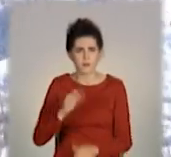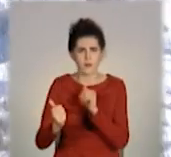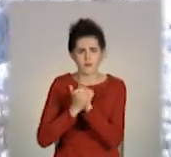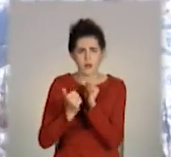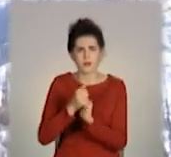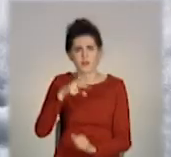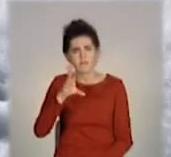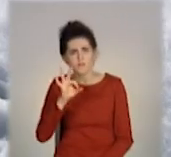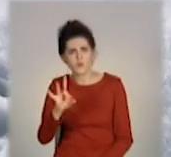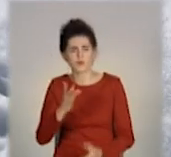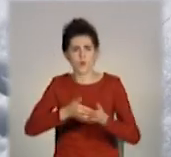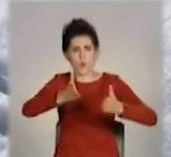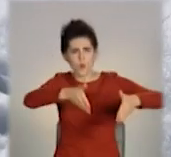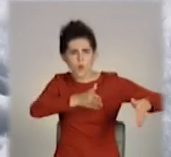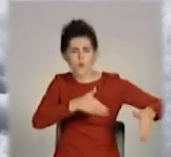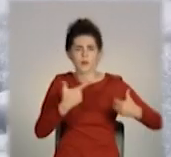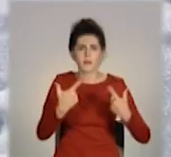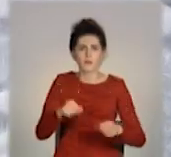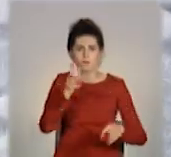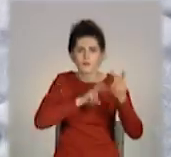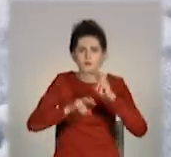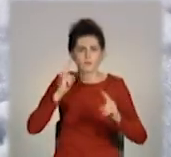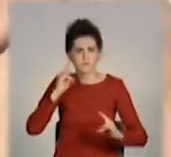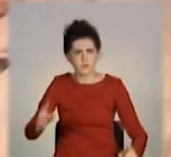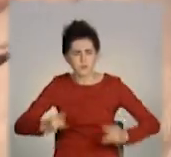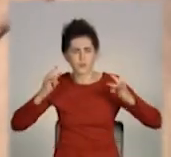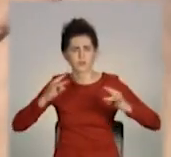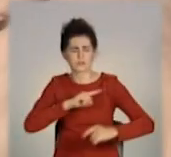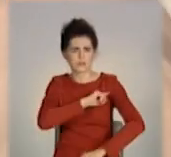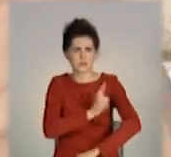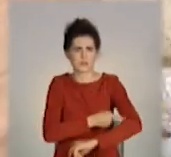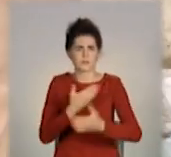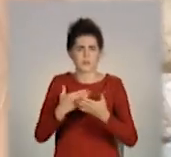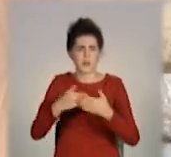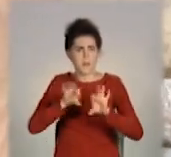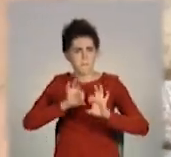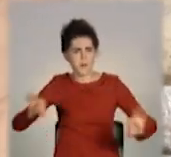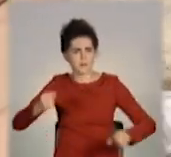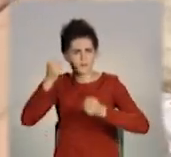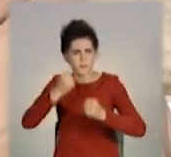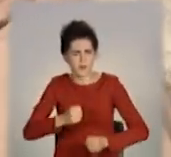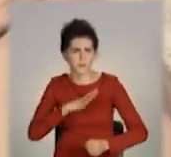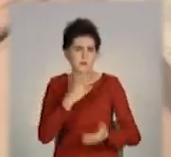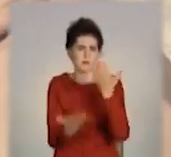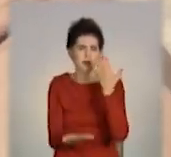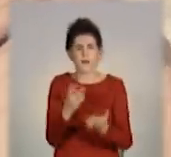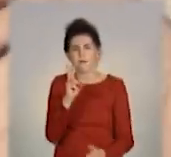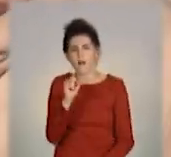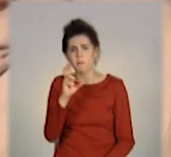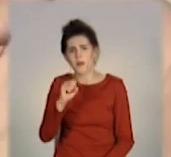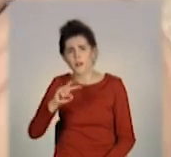у городах і під курниками. Теж щось підривають. Воткнули палку, тому що тут були кабеля, мабуть, з